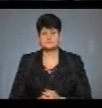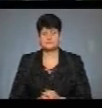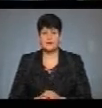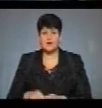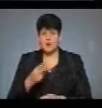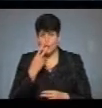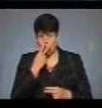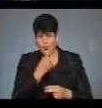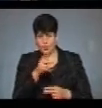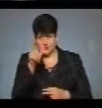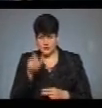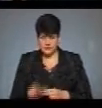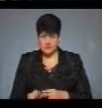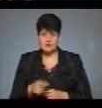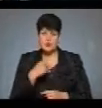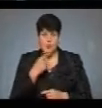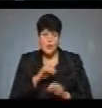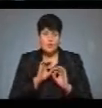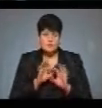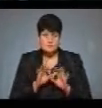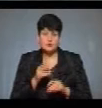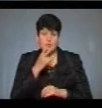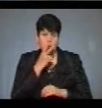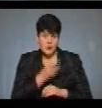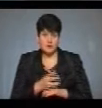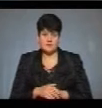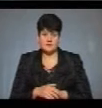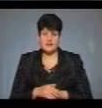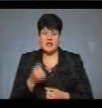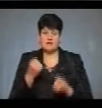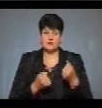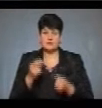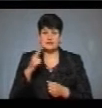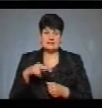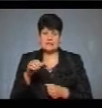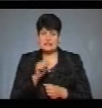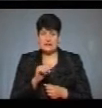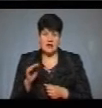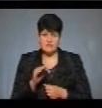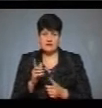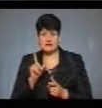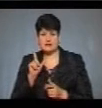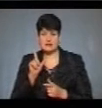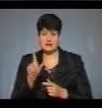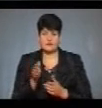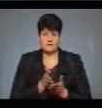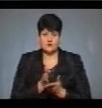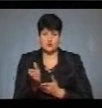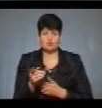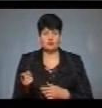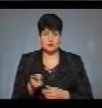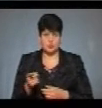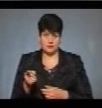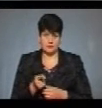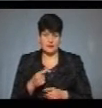Очевидець аварії Володимир Блашкевич розповів, що бачив. Автомобіль ДАФ, який рухався в сторону Тернополя.